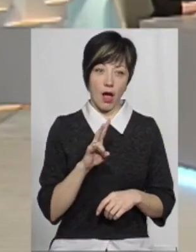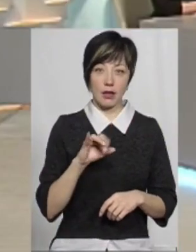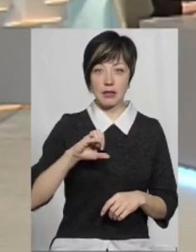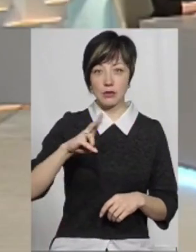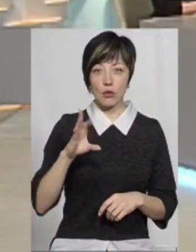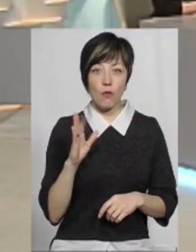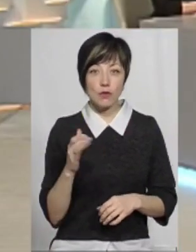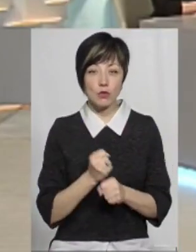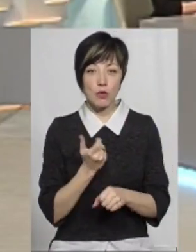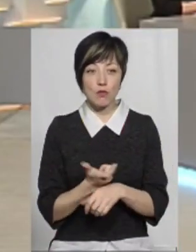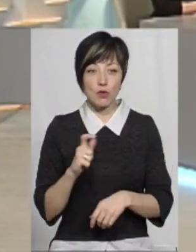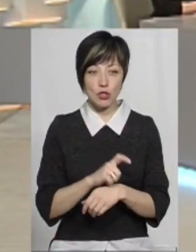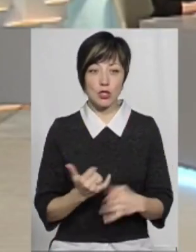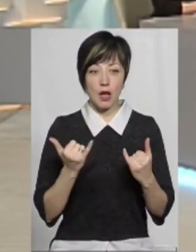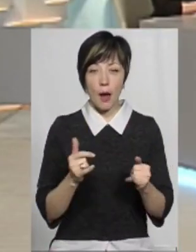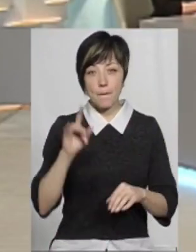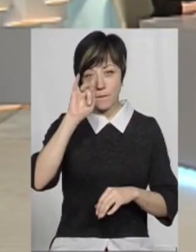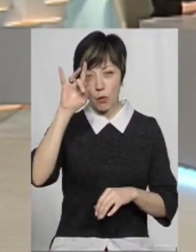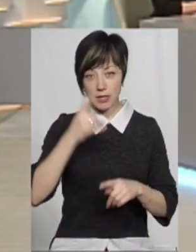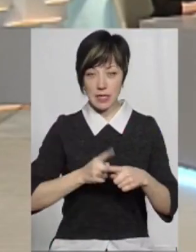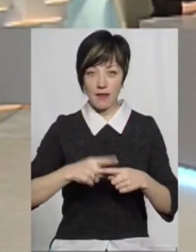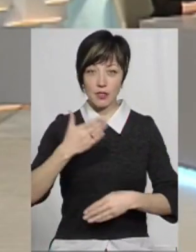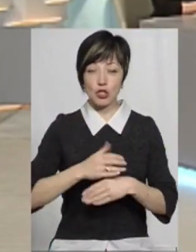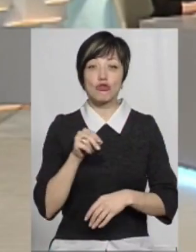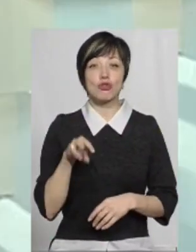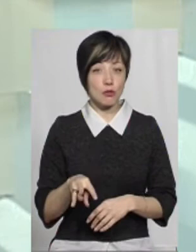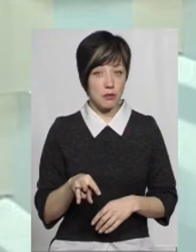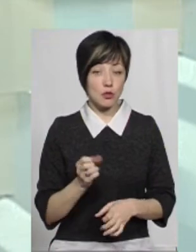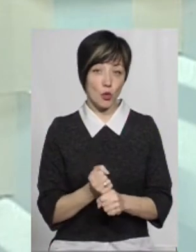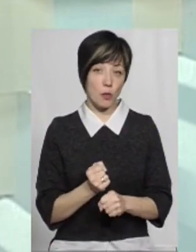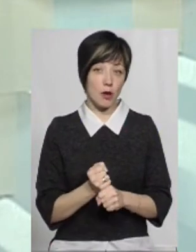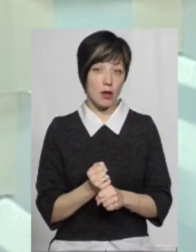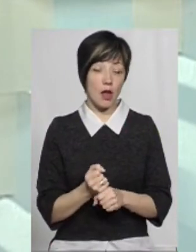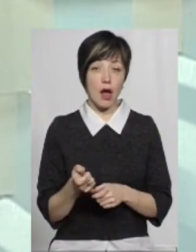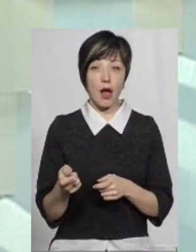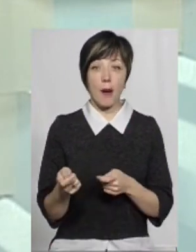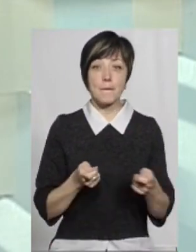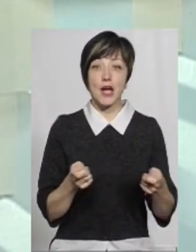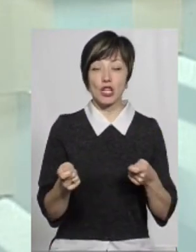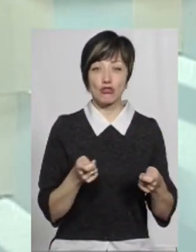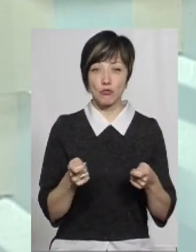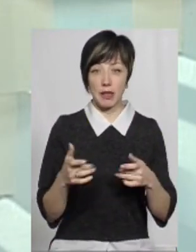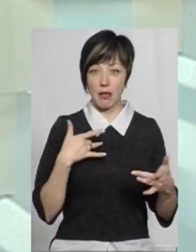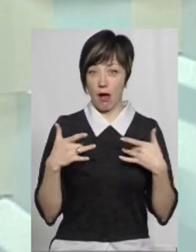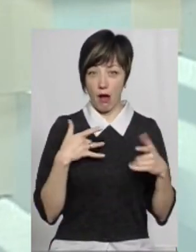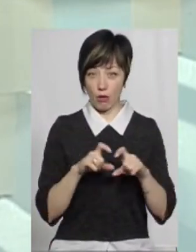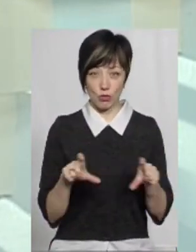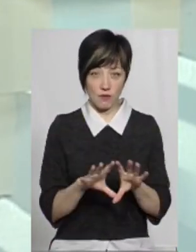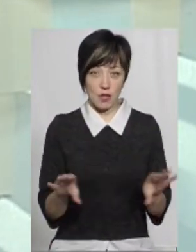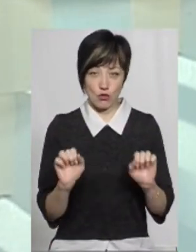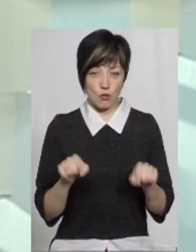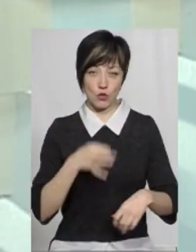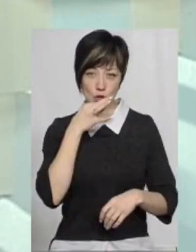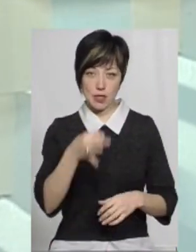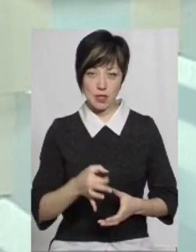Аніськов зробив більше для популяризації цієї вистави, ніж зробив менеджмент театру. От це все,